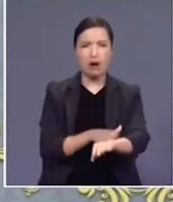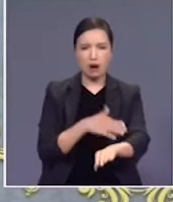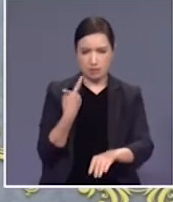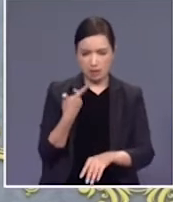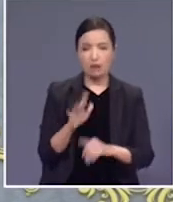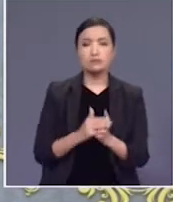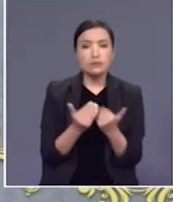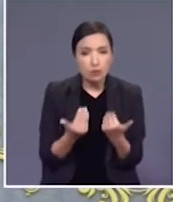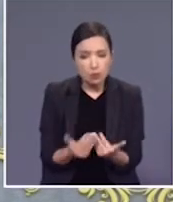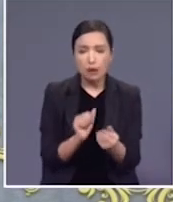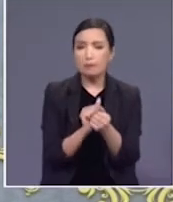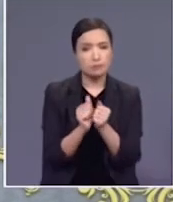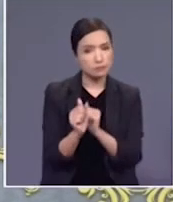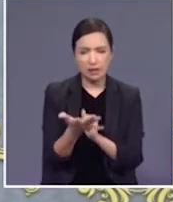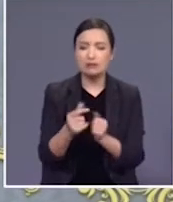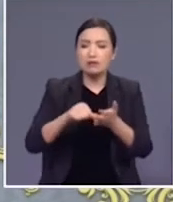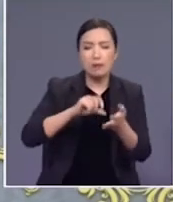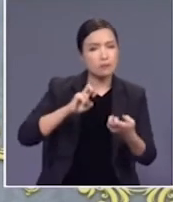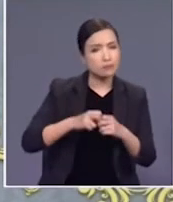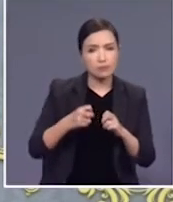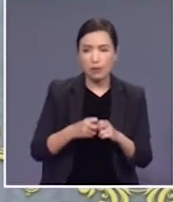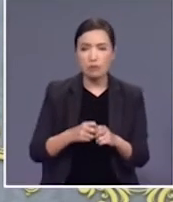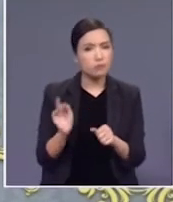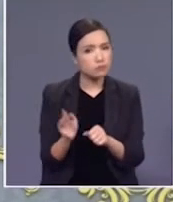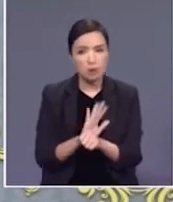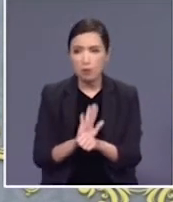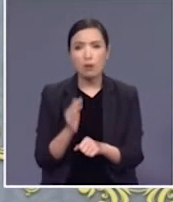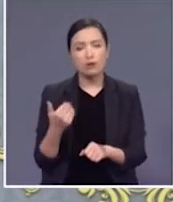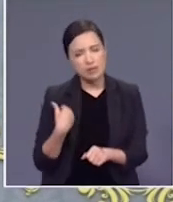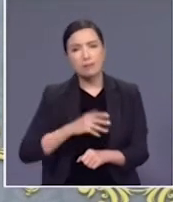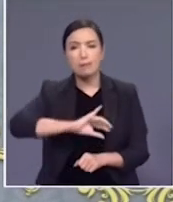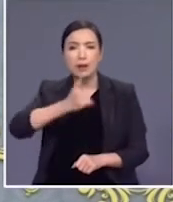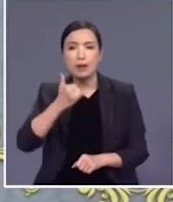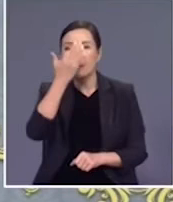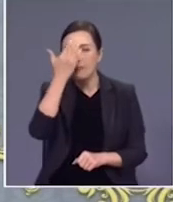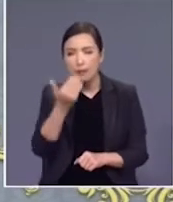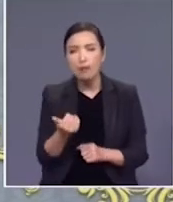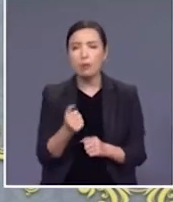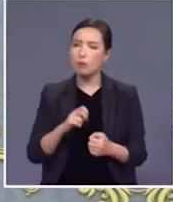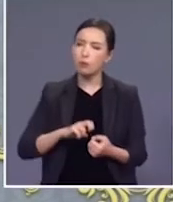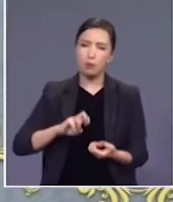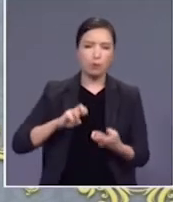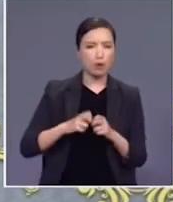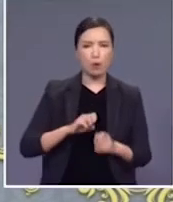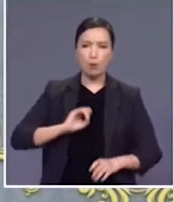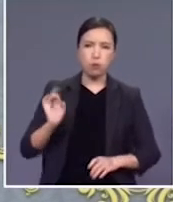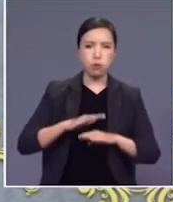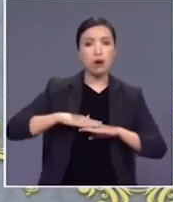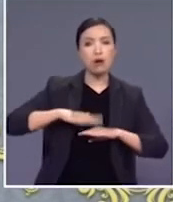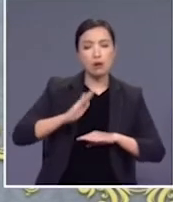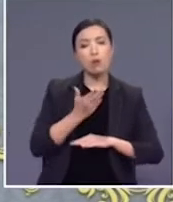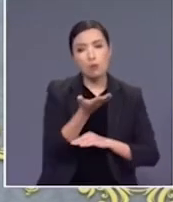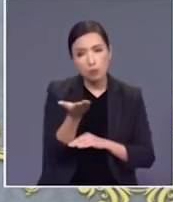วันนี้อาจจะไม่ทันหรือแก้ปัญหาไม่ได้ไม่พอเพียงนะครับเนื่องจากสถานการณ์มันมากเกินปกตินะครับก็